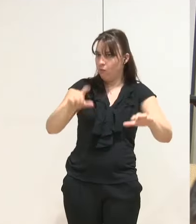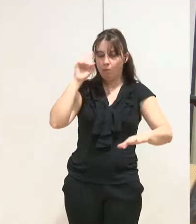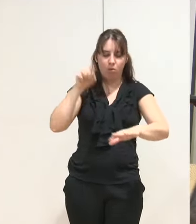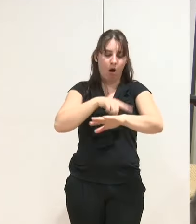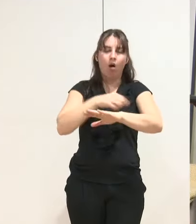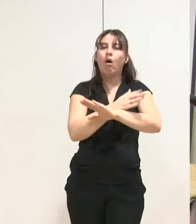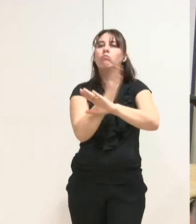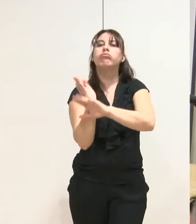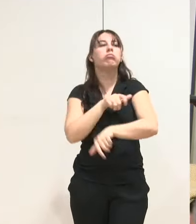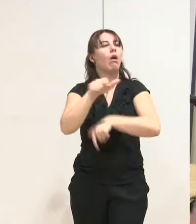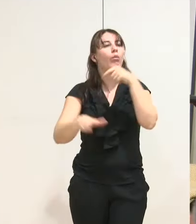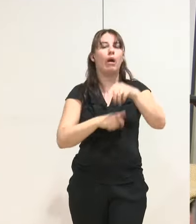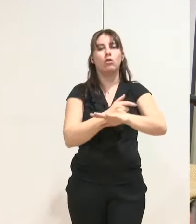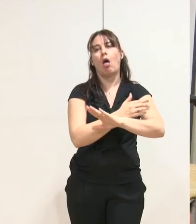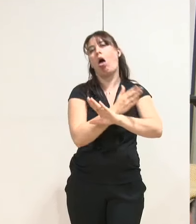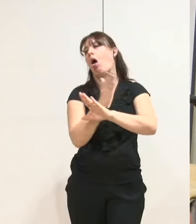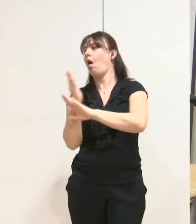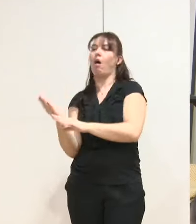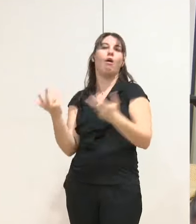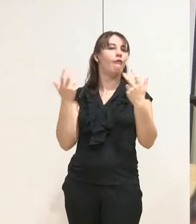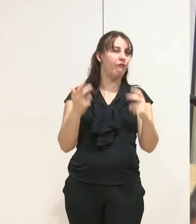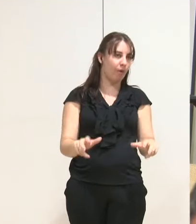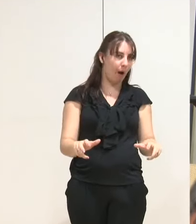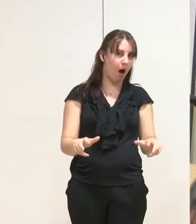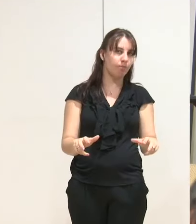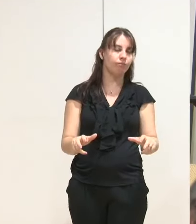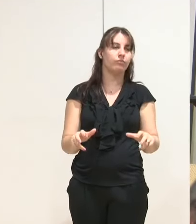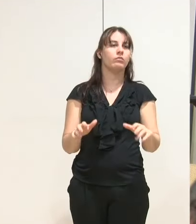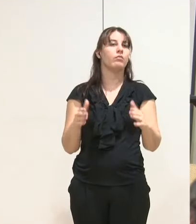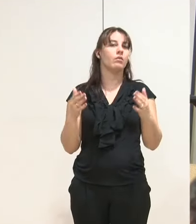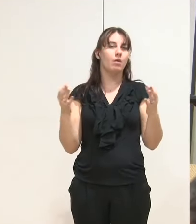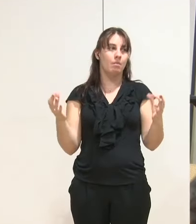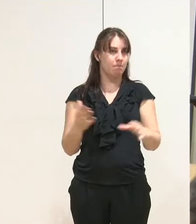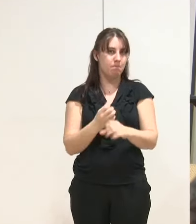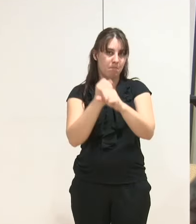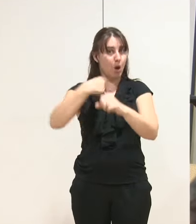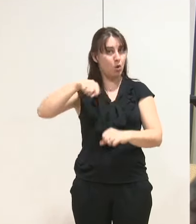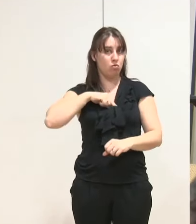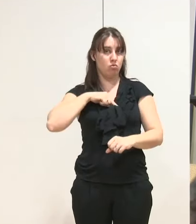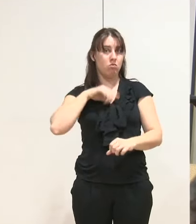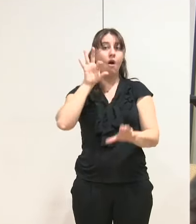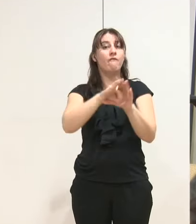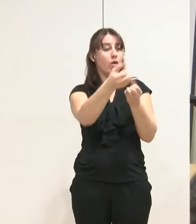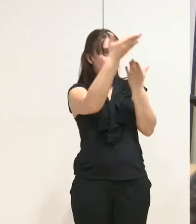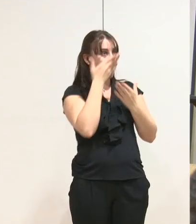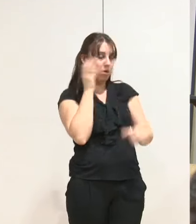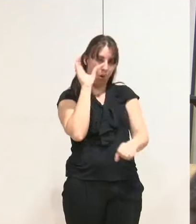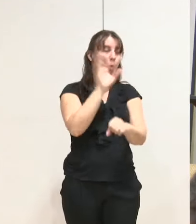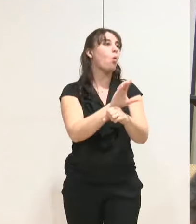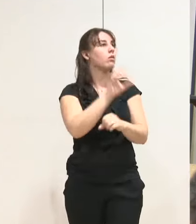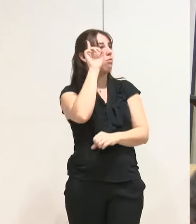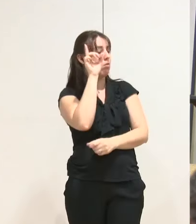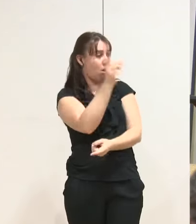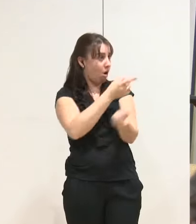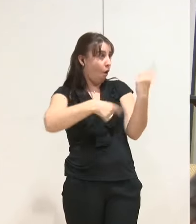assez tard etve que les gens veulent pas que le Conseil se termine trop tard mais nous voterons contre cette délibération parce que vous n'êtes